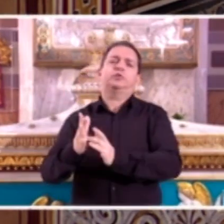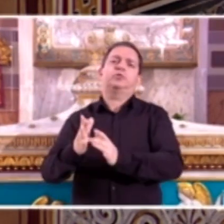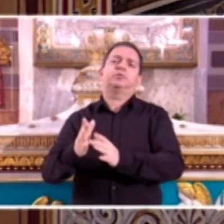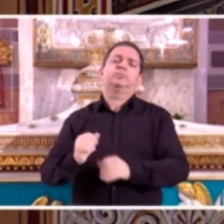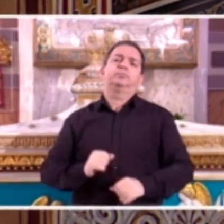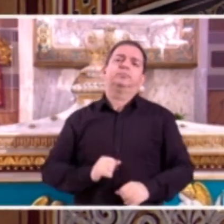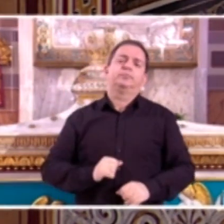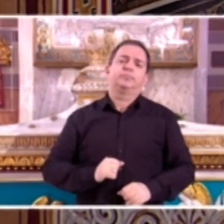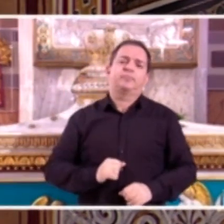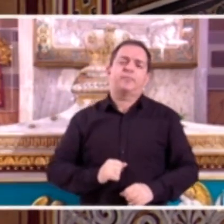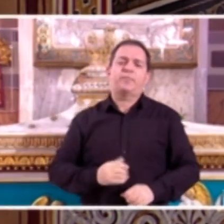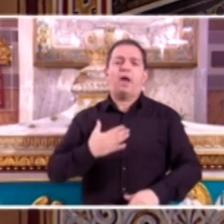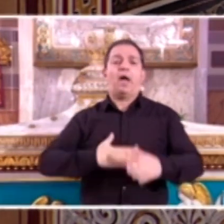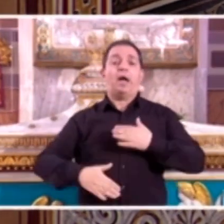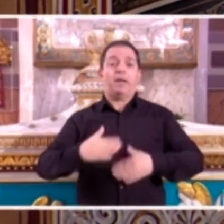Αγαπητοί μου,